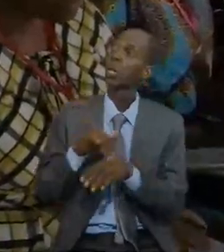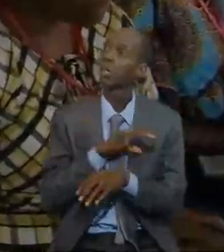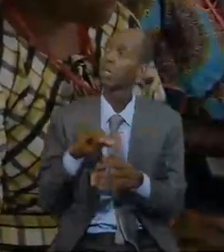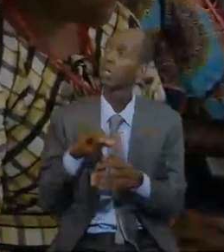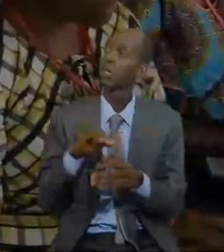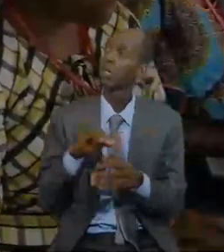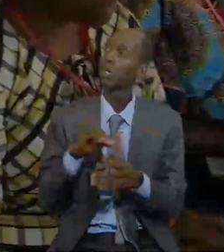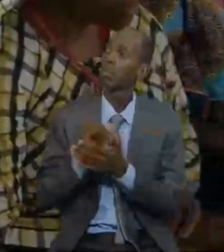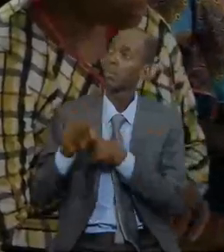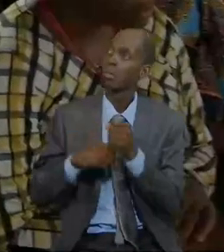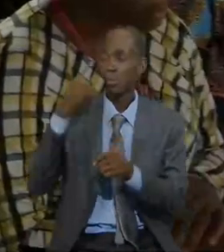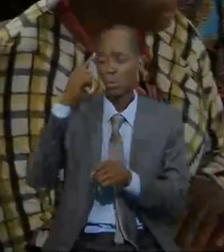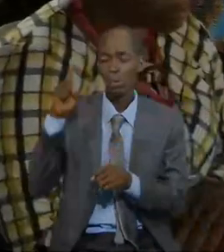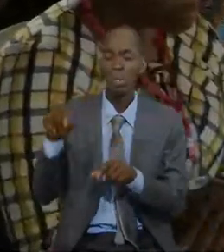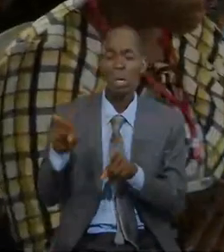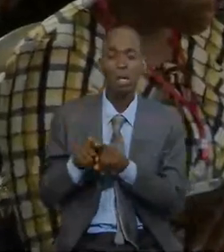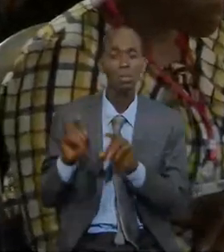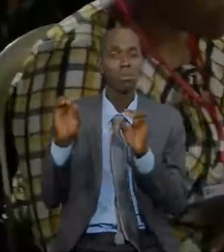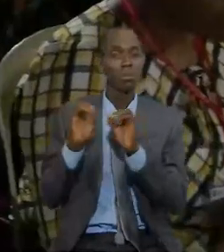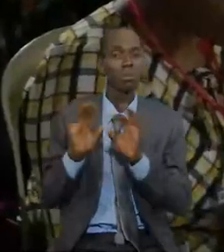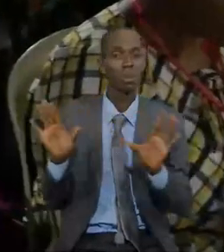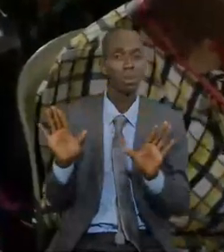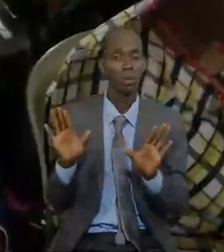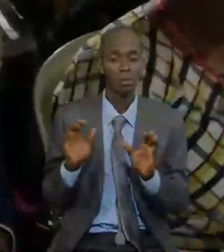tu parles seulement